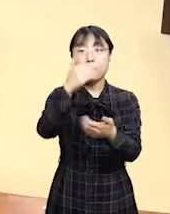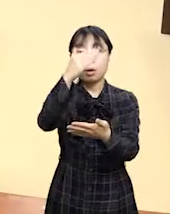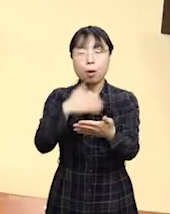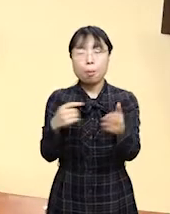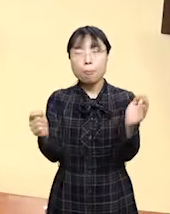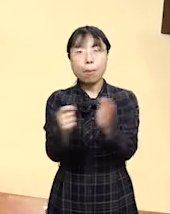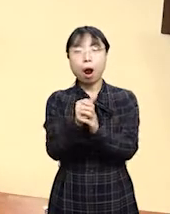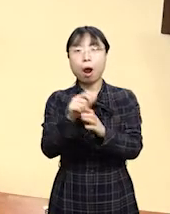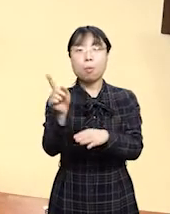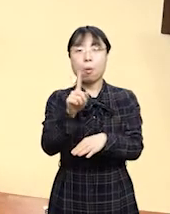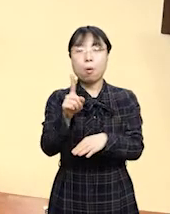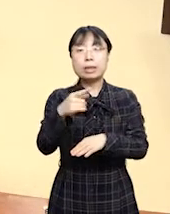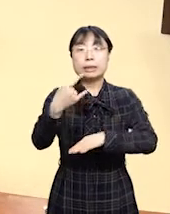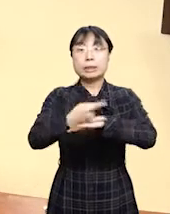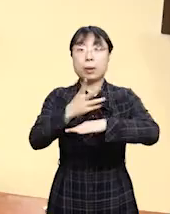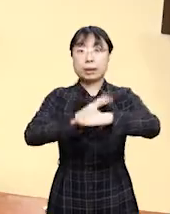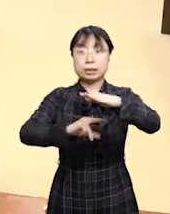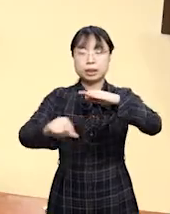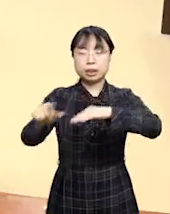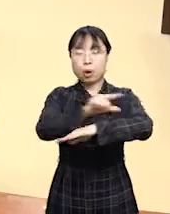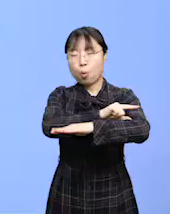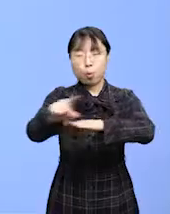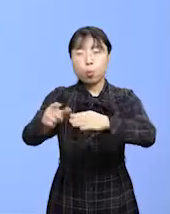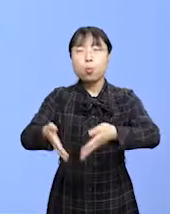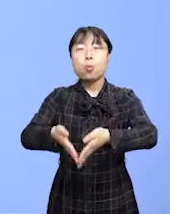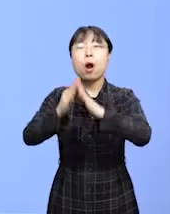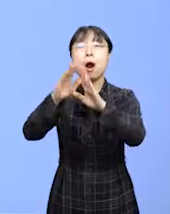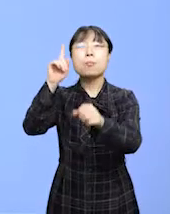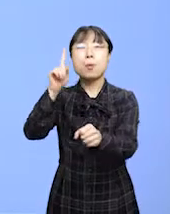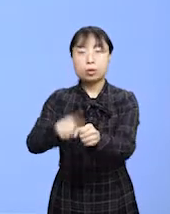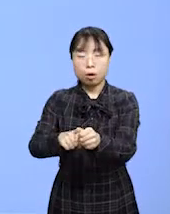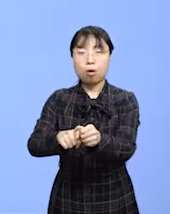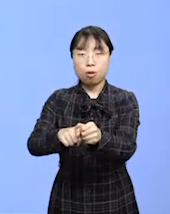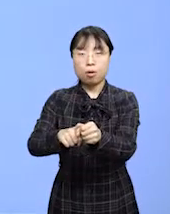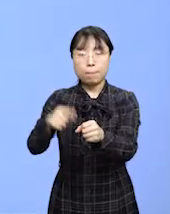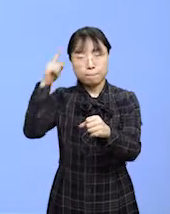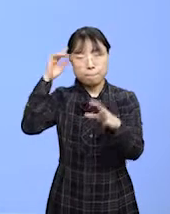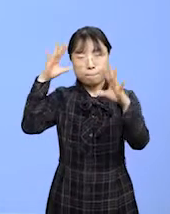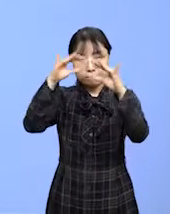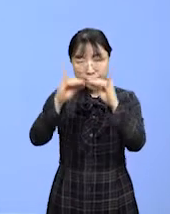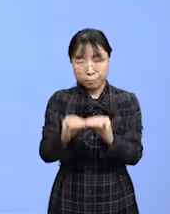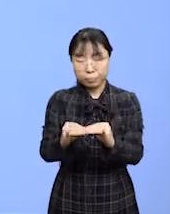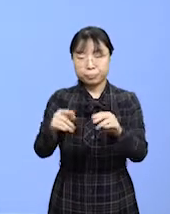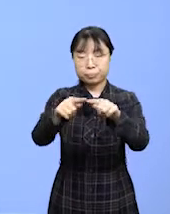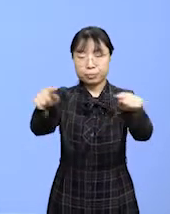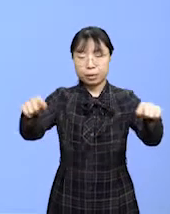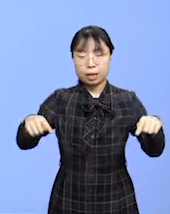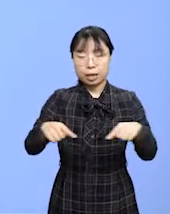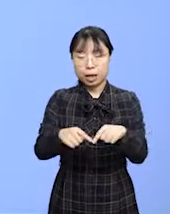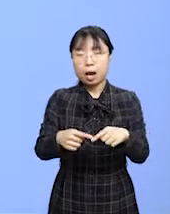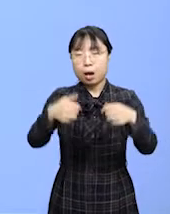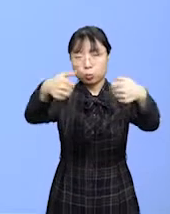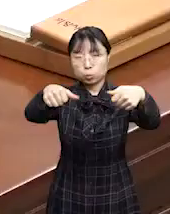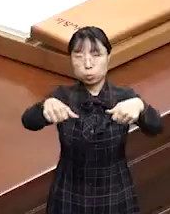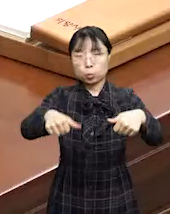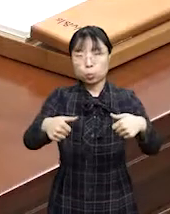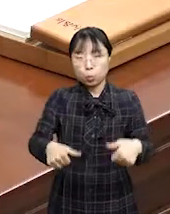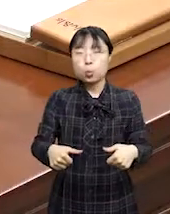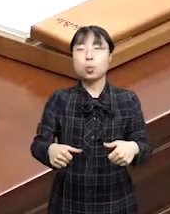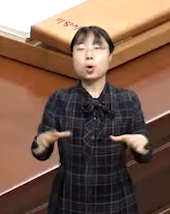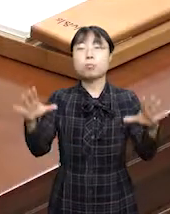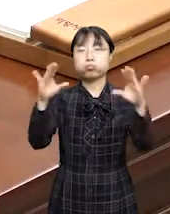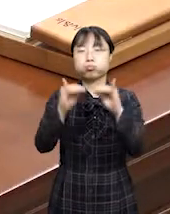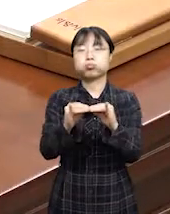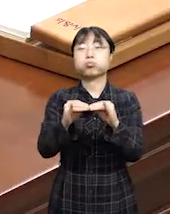만한 내용이 있는데요. 수도권 광역 급행철도, GTX 신호선, 민간투자시설 사업에 의왕역 추가정거장